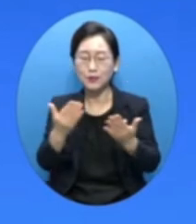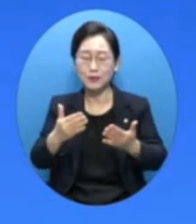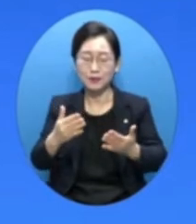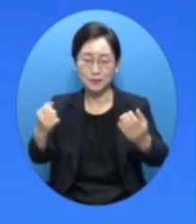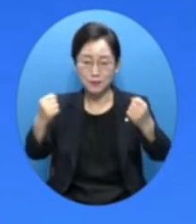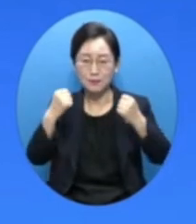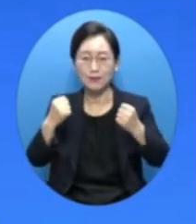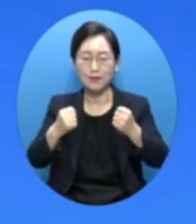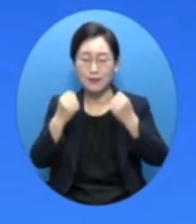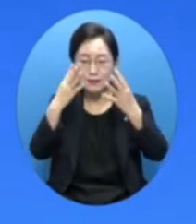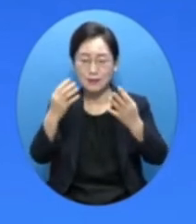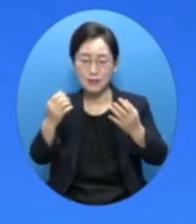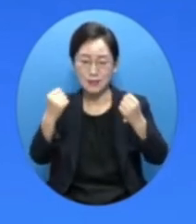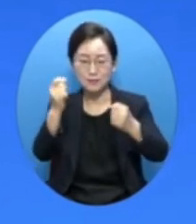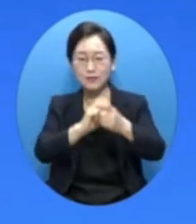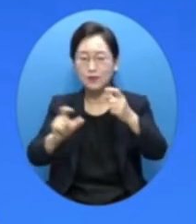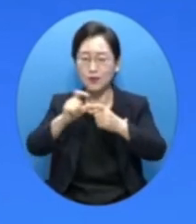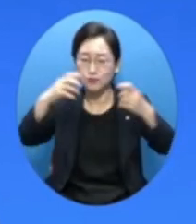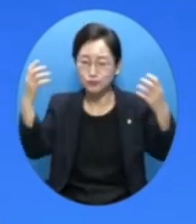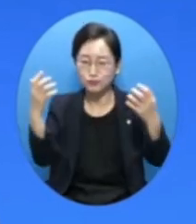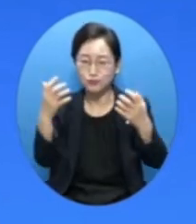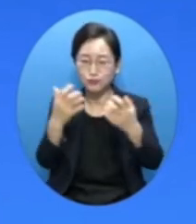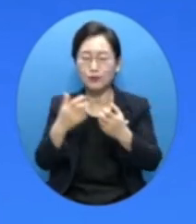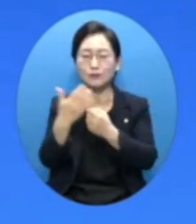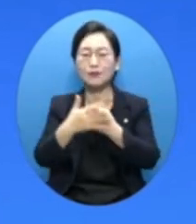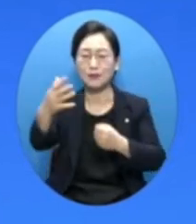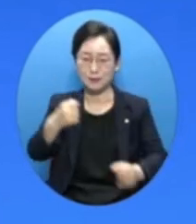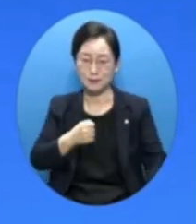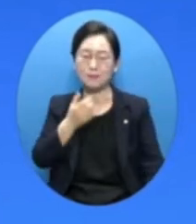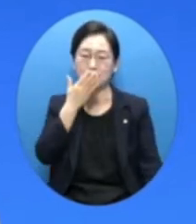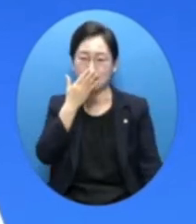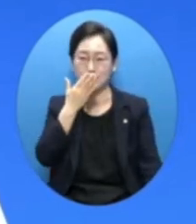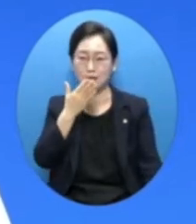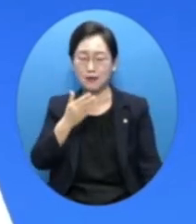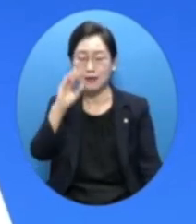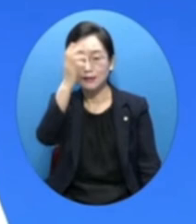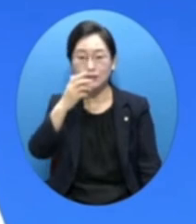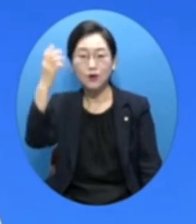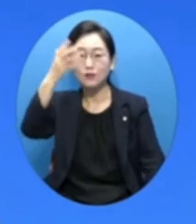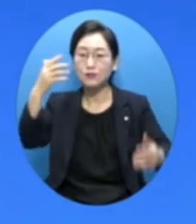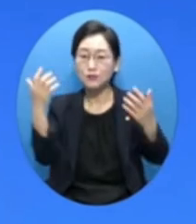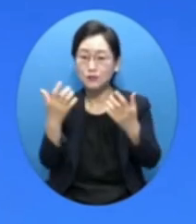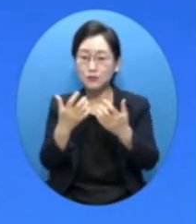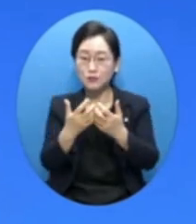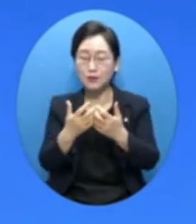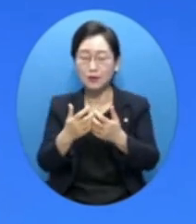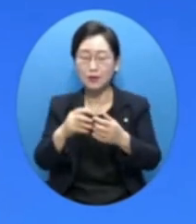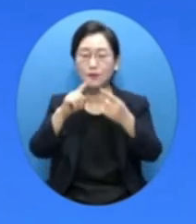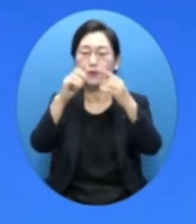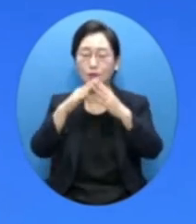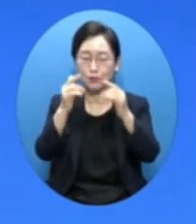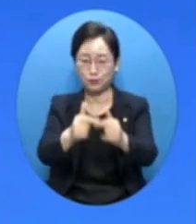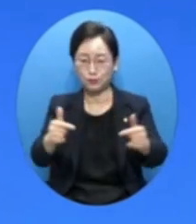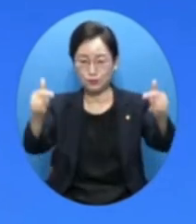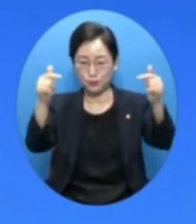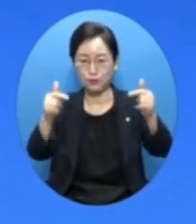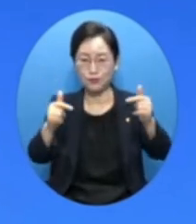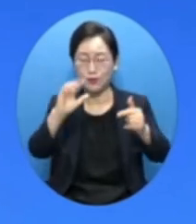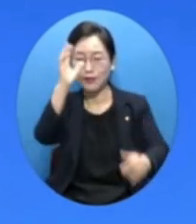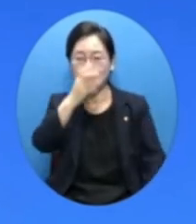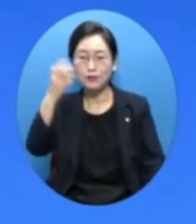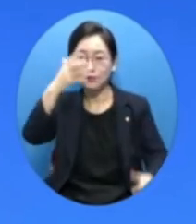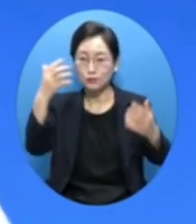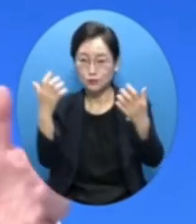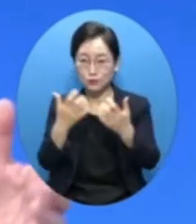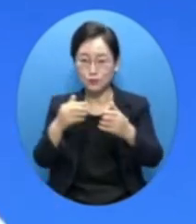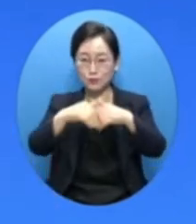되고 세문한테 풍성하는 은혜가 임하게 되는 것입니다. 성령 충만 받을 때 교회가 부흥하는 것입니다. 성령 충만 받을 때